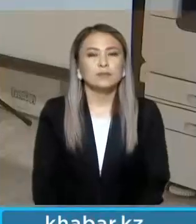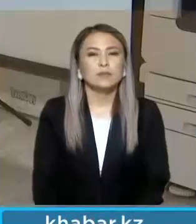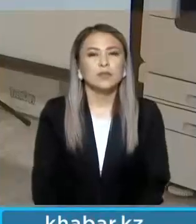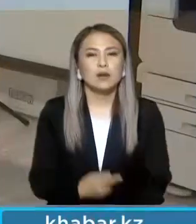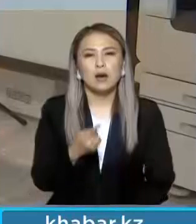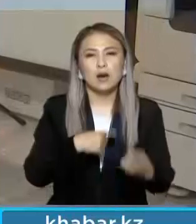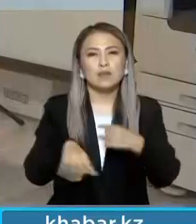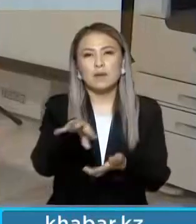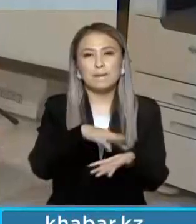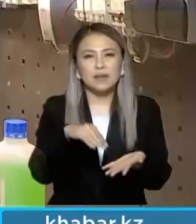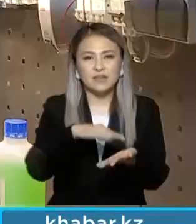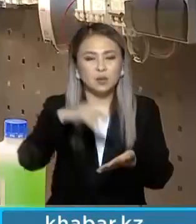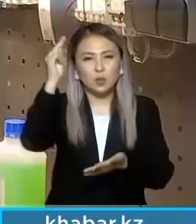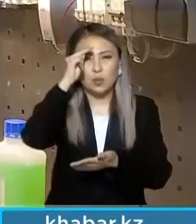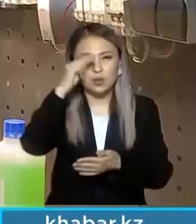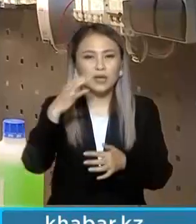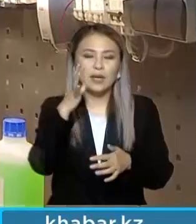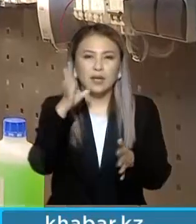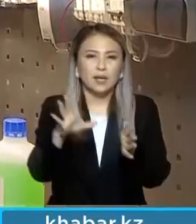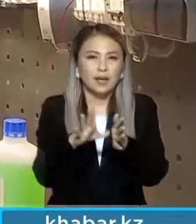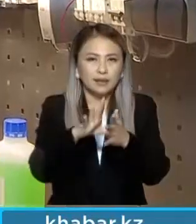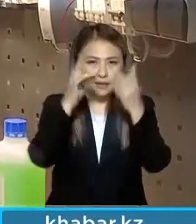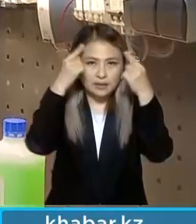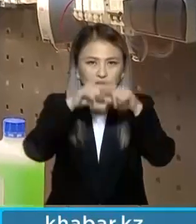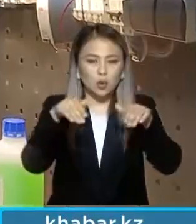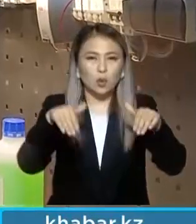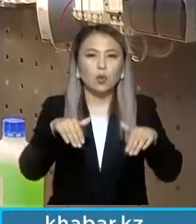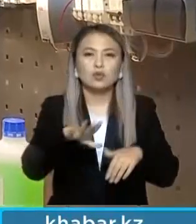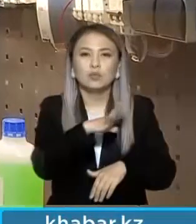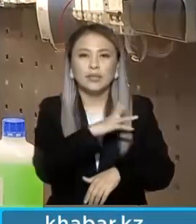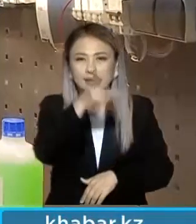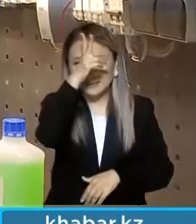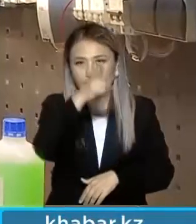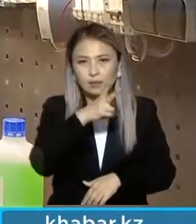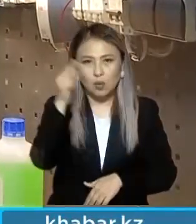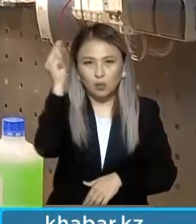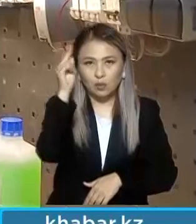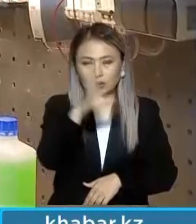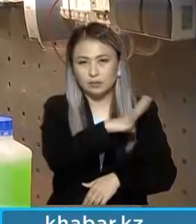қаласында электротехнический колледж мекемесінде өткен. Шай оқыдық онда.